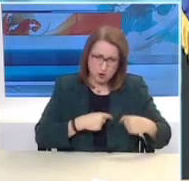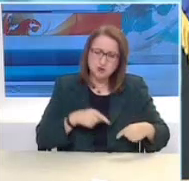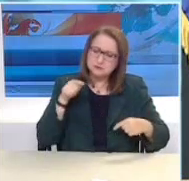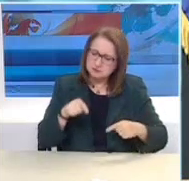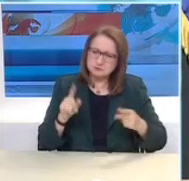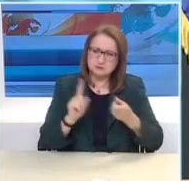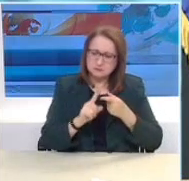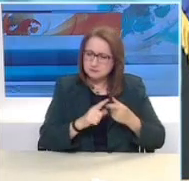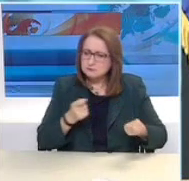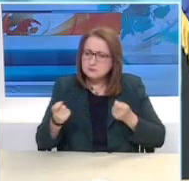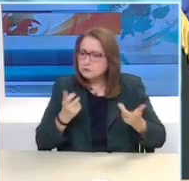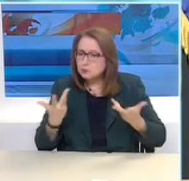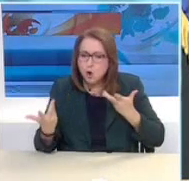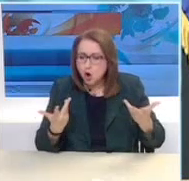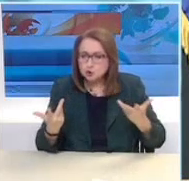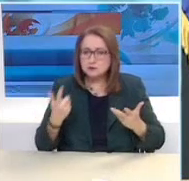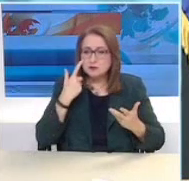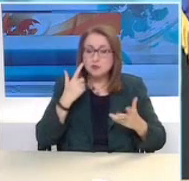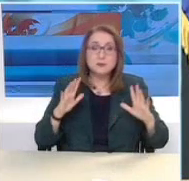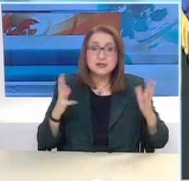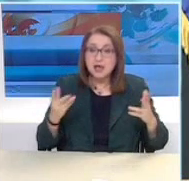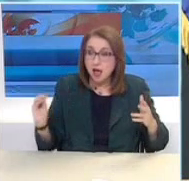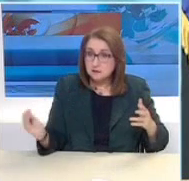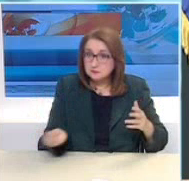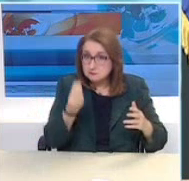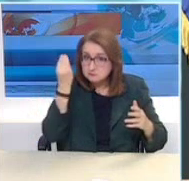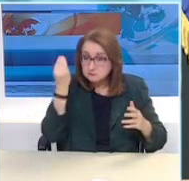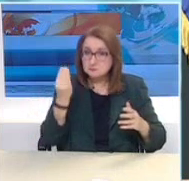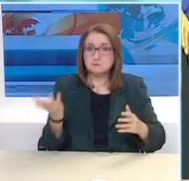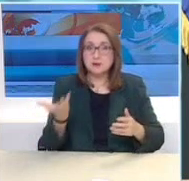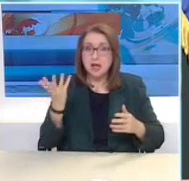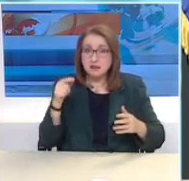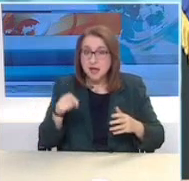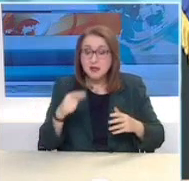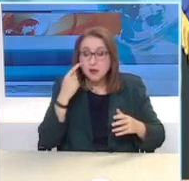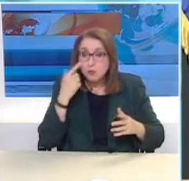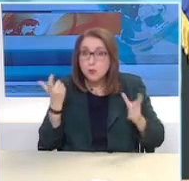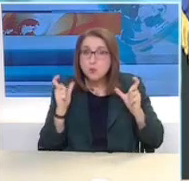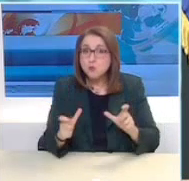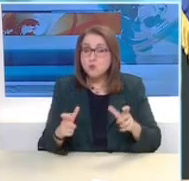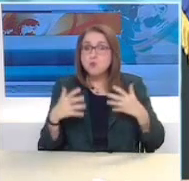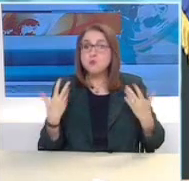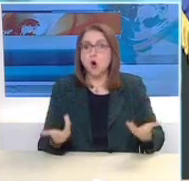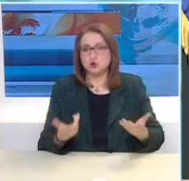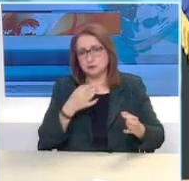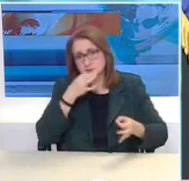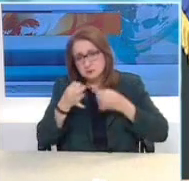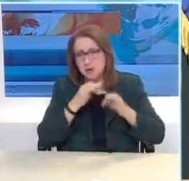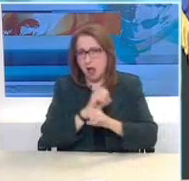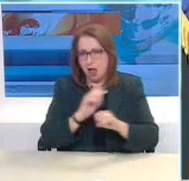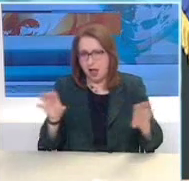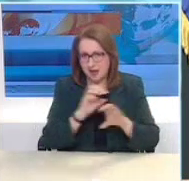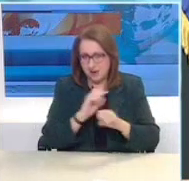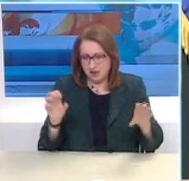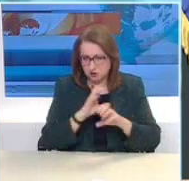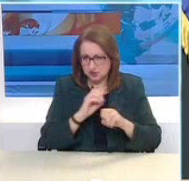με μέτρα που έχουν ληφθεί για την αντιμετώπιση πιθανού κρούσματος από το νέο κορονοϊό στα πλαίσια των δράσεων του Υπουργείου Υγείας. Τις δράσεις